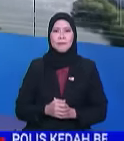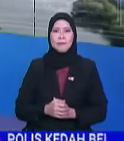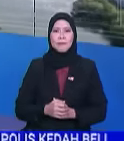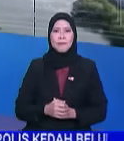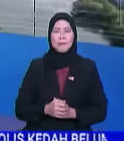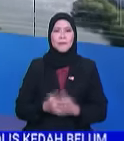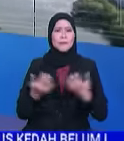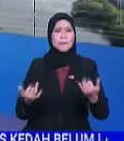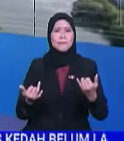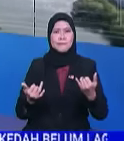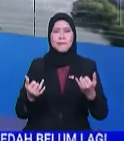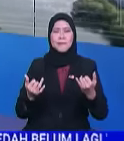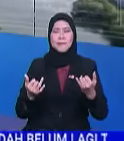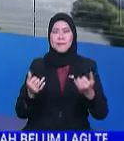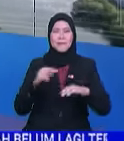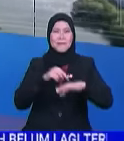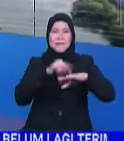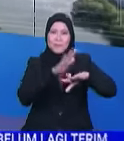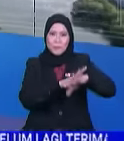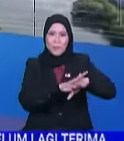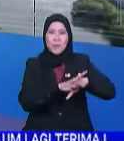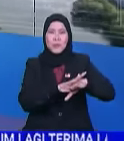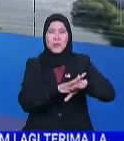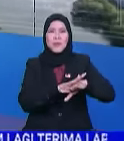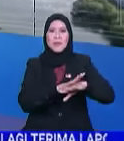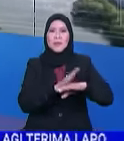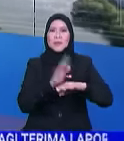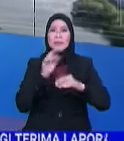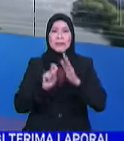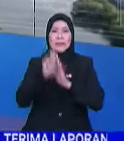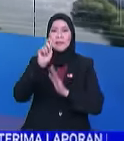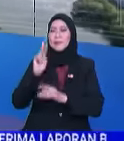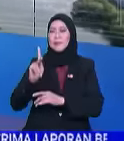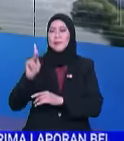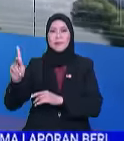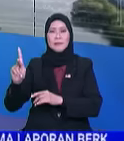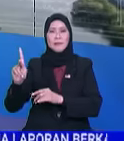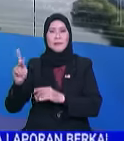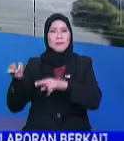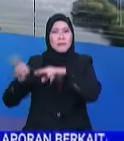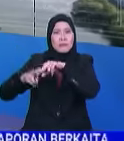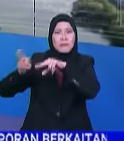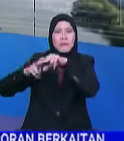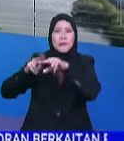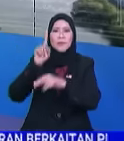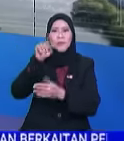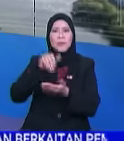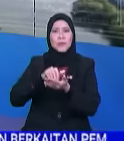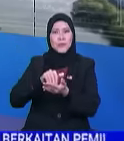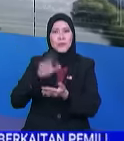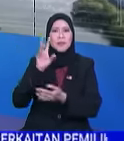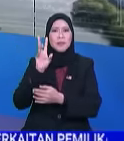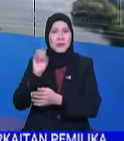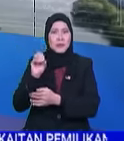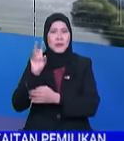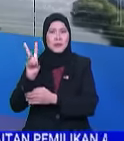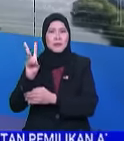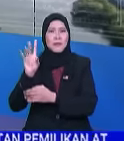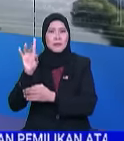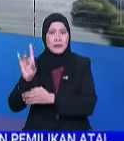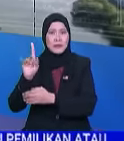Situasi semasa wabak denggi di Sabah. Jumlah kumulatif kes denggi meningkat kepada 1,068